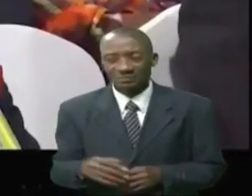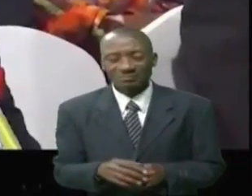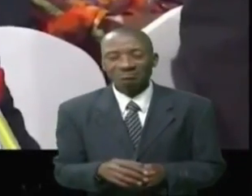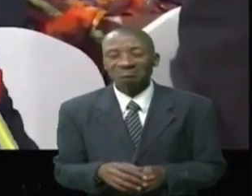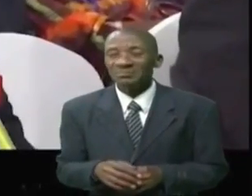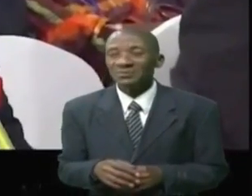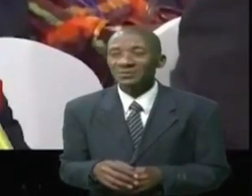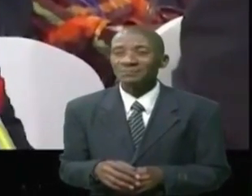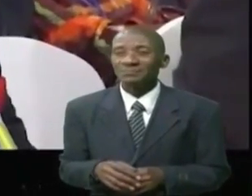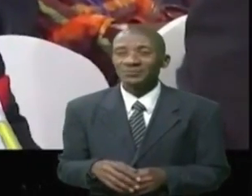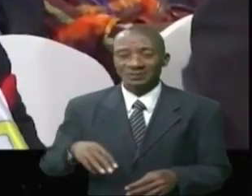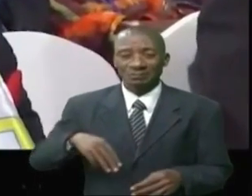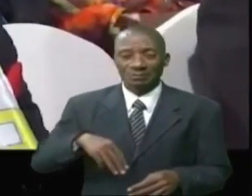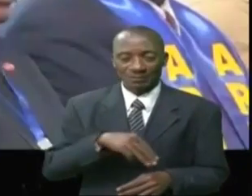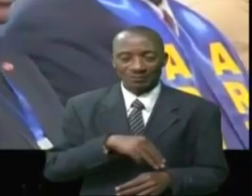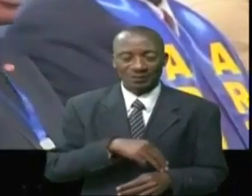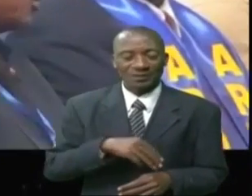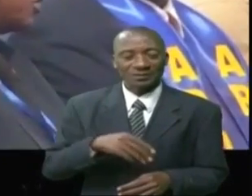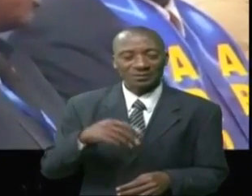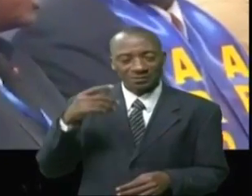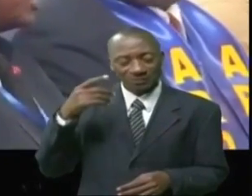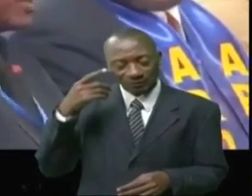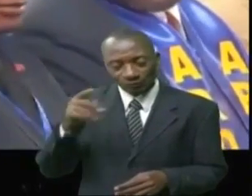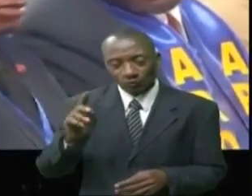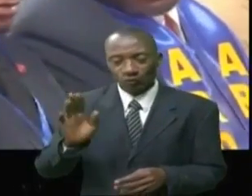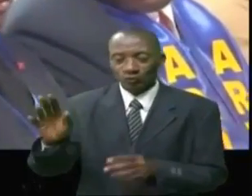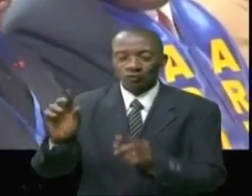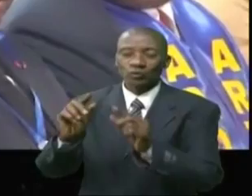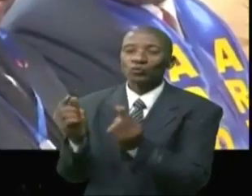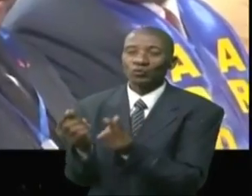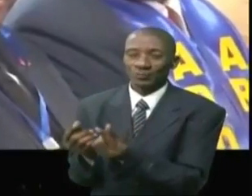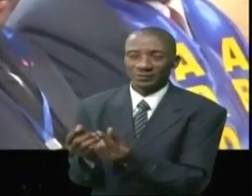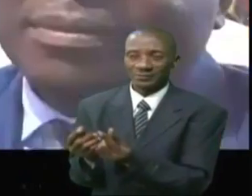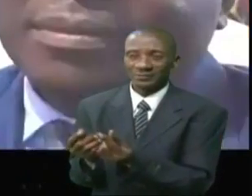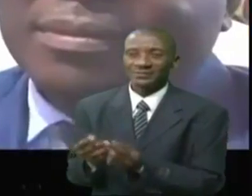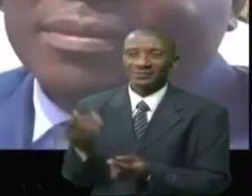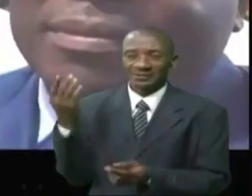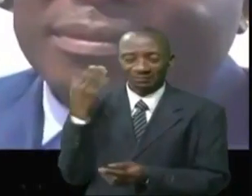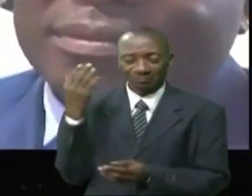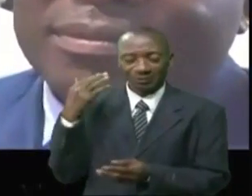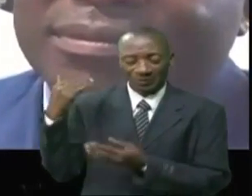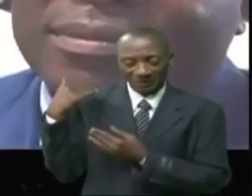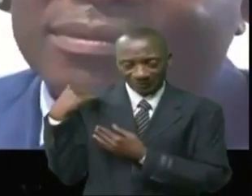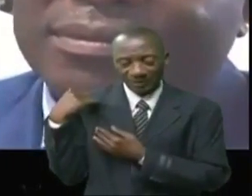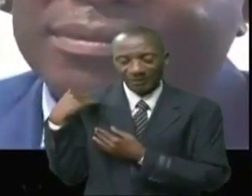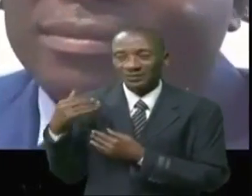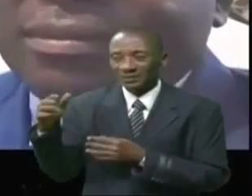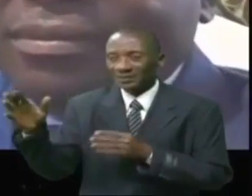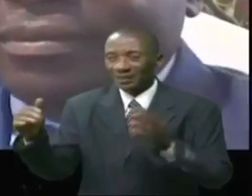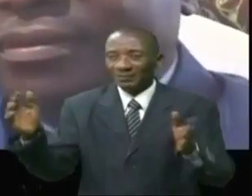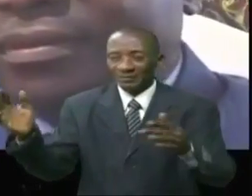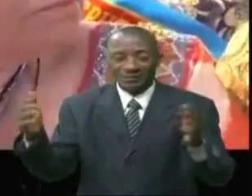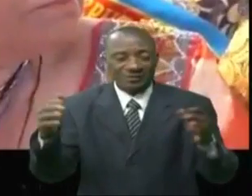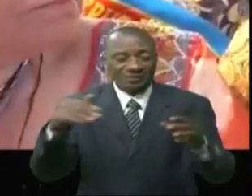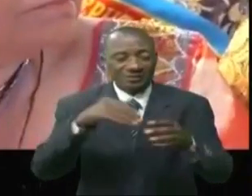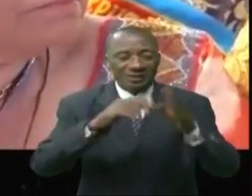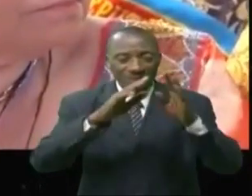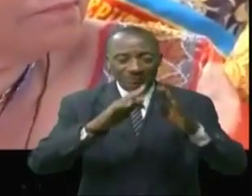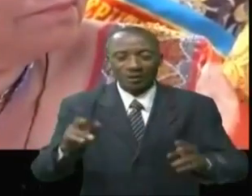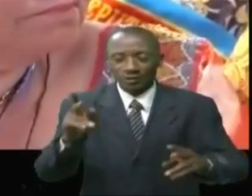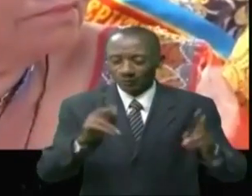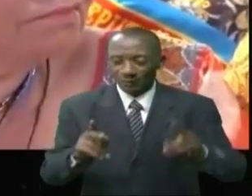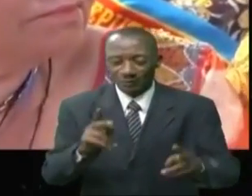politiques membres de cette plateforme. L'une des grandes résolutions de ce congrès, c'est la